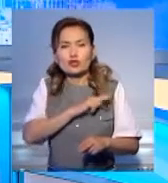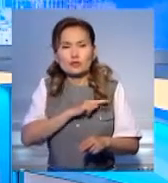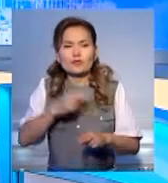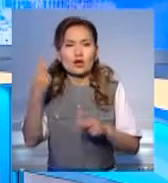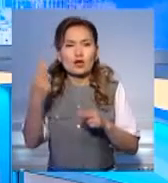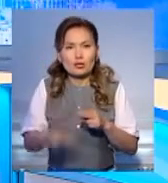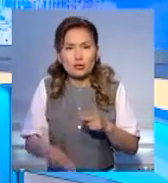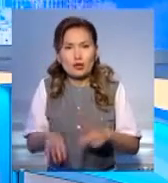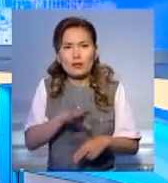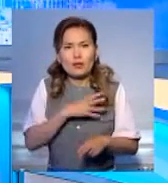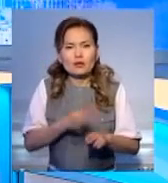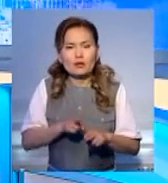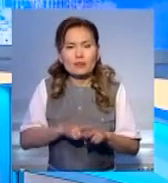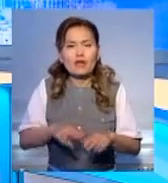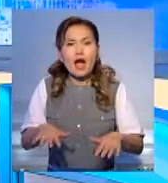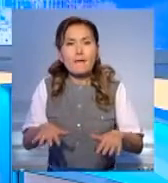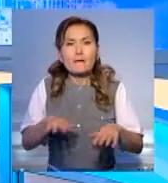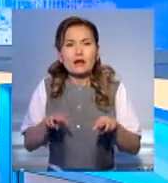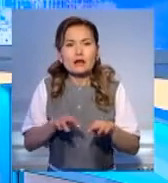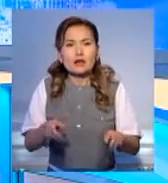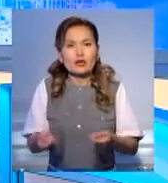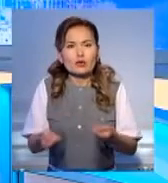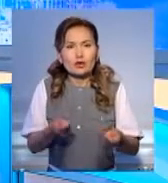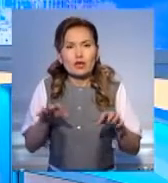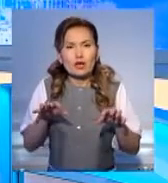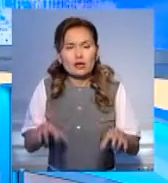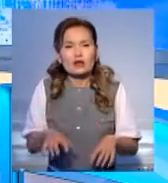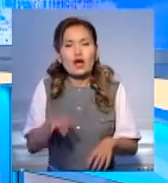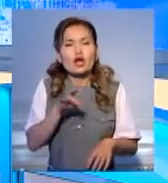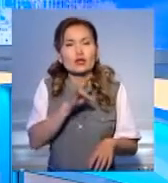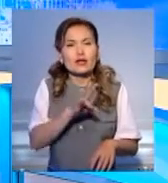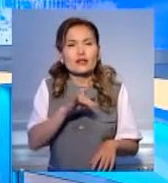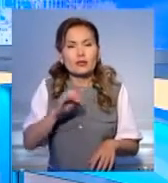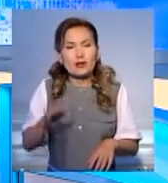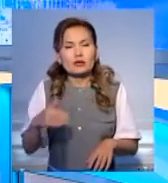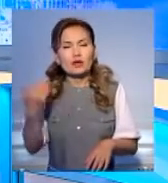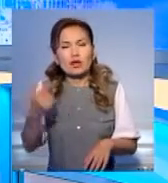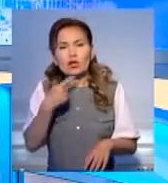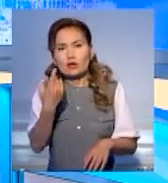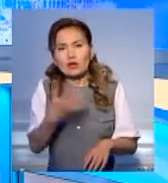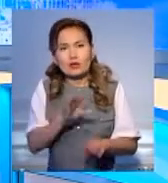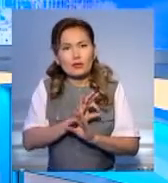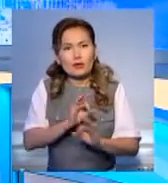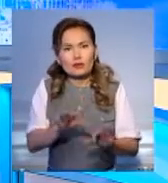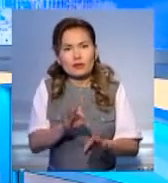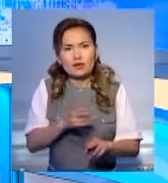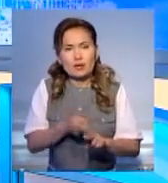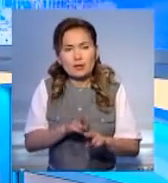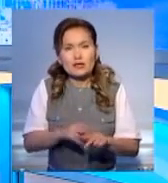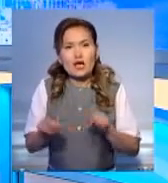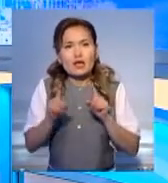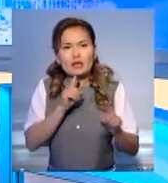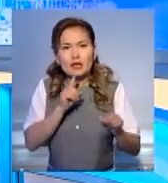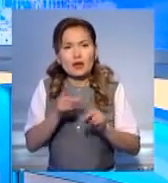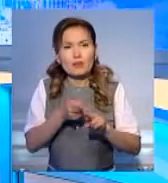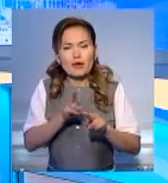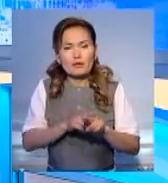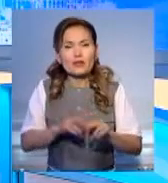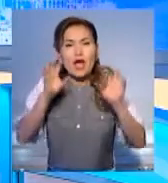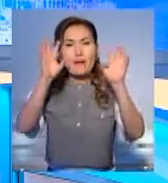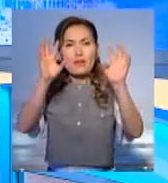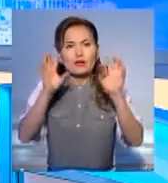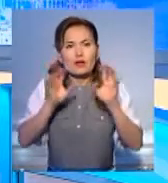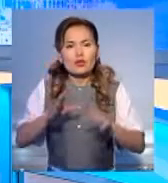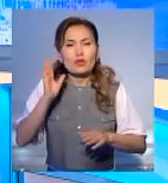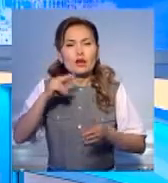қорытындылады. Бірлескен отырыс барысында мәжіліс төрағасы Нұрлан Нығматулин атқарылған жұмыстар бойынша есеп берді. Алқалы жиында сессия аясында қаралған